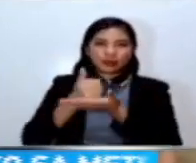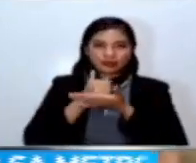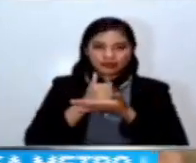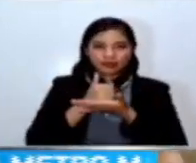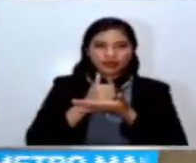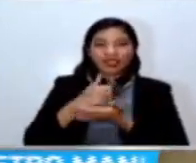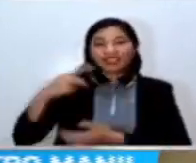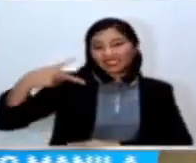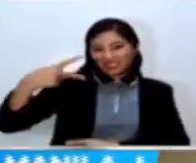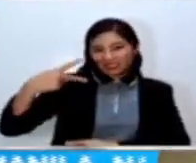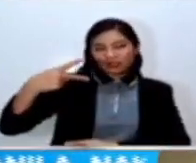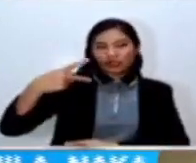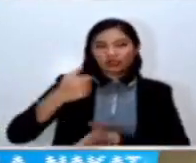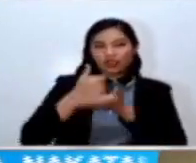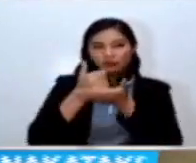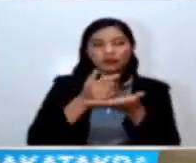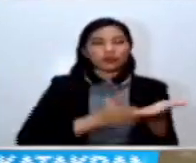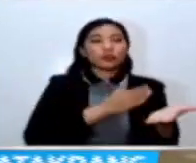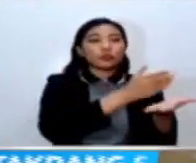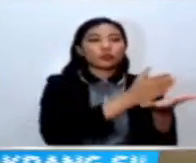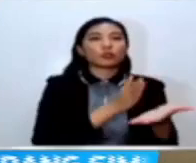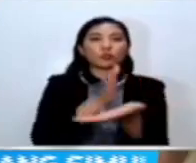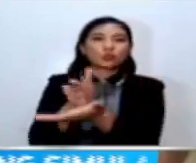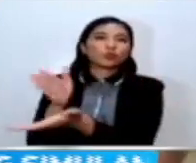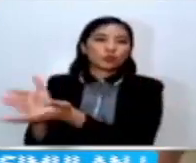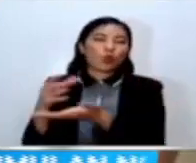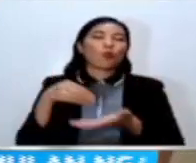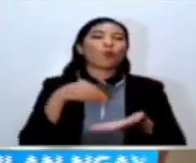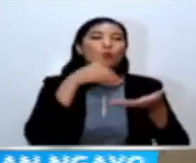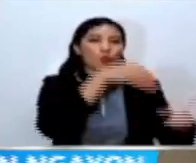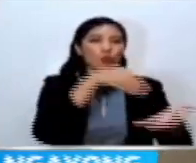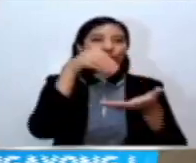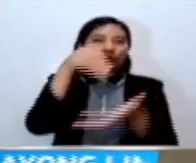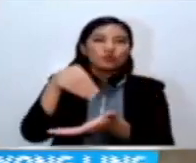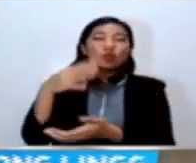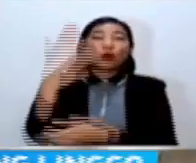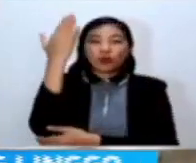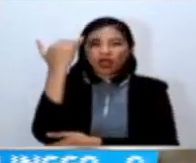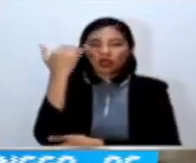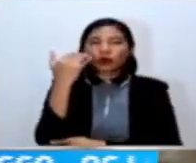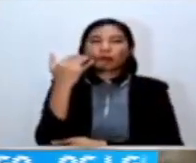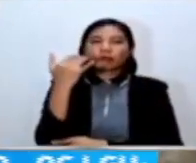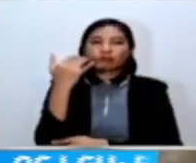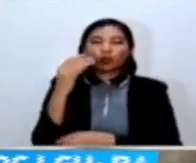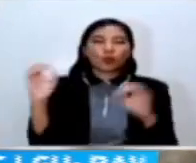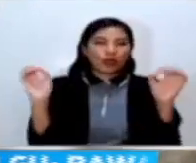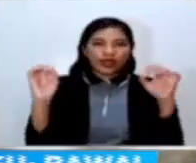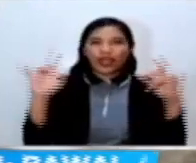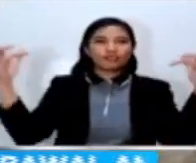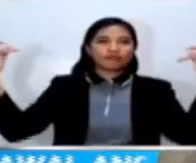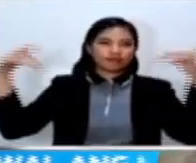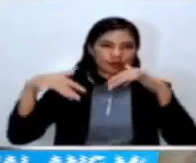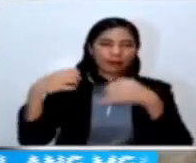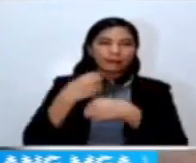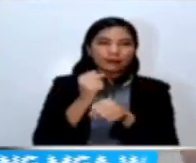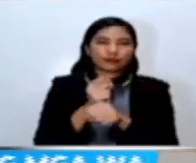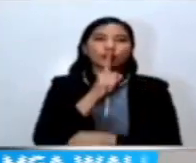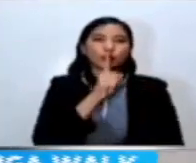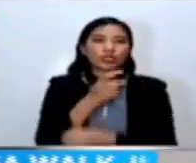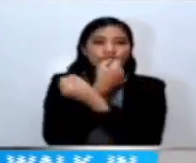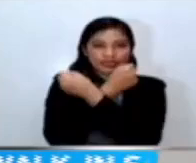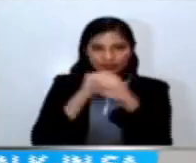na posibleng pagmulan ng hawahan ng COVID-19. Para matiyak na magiging maayos at sumusunod sa health protocol, may pahintulot at